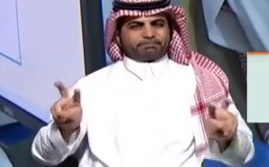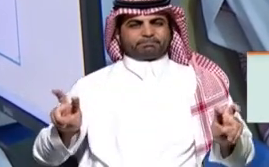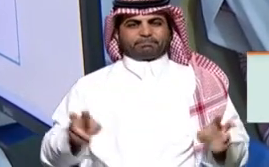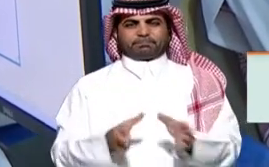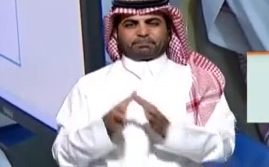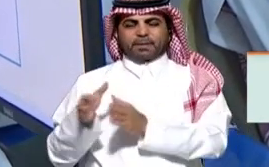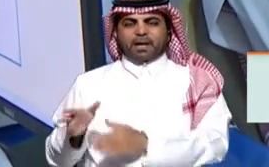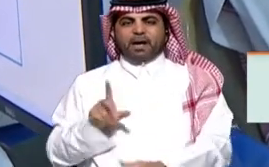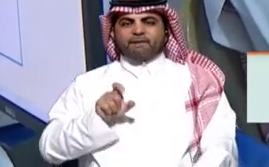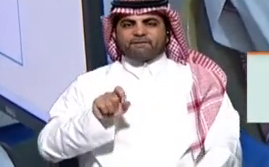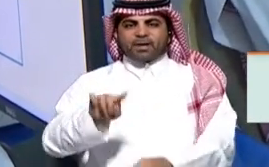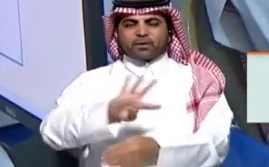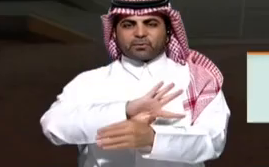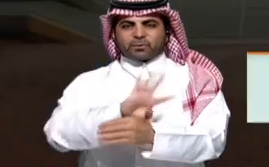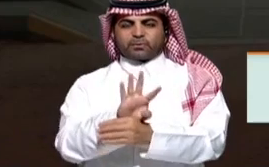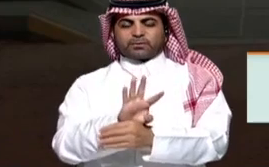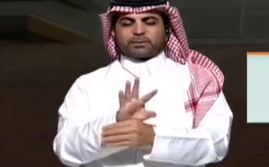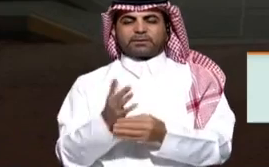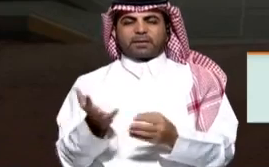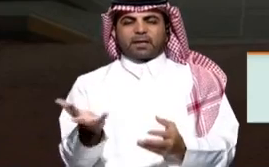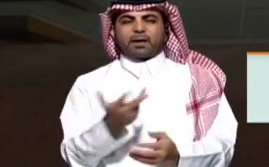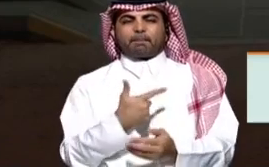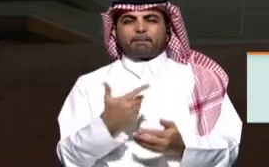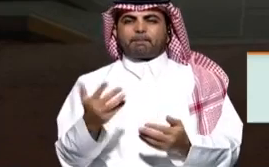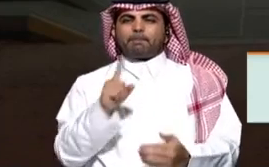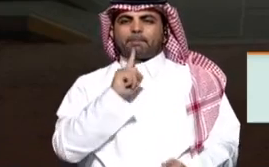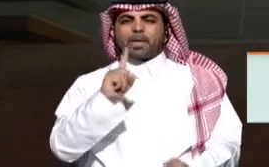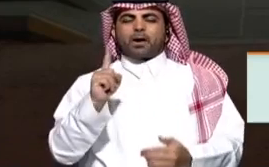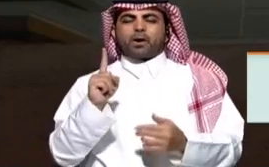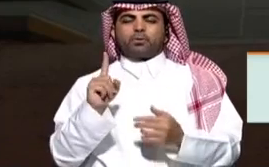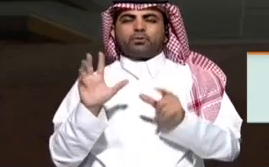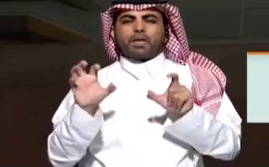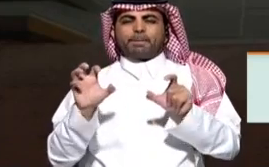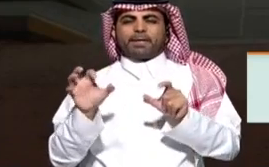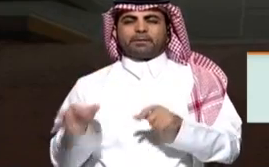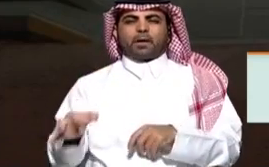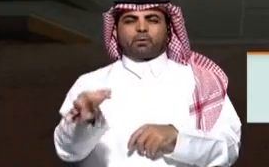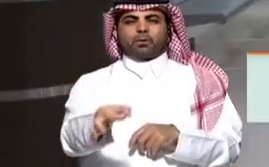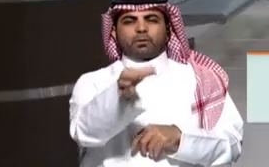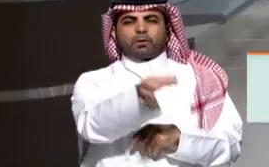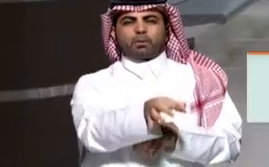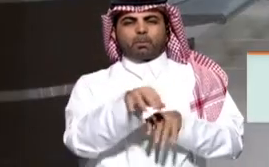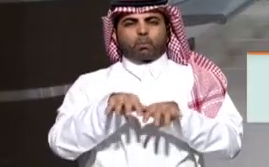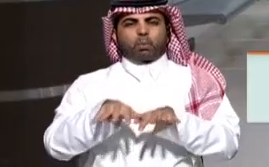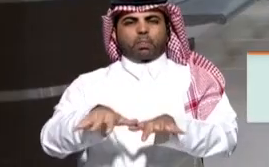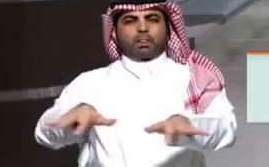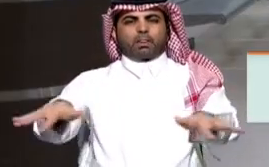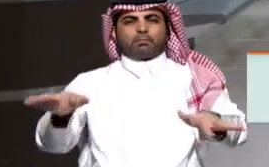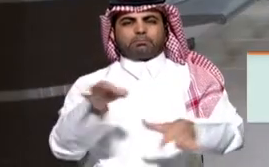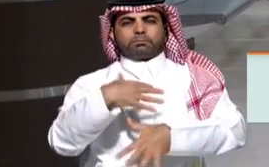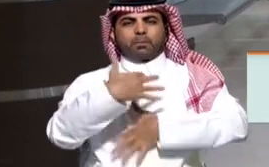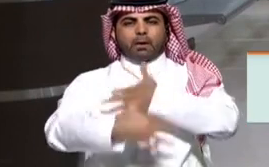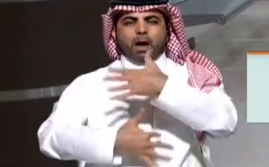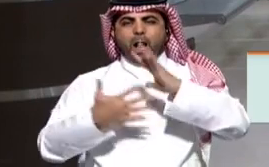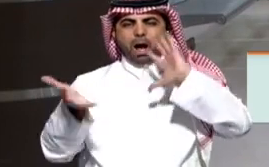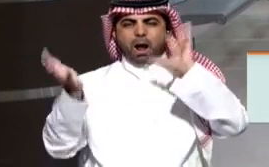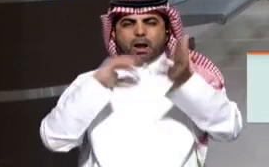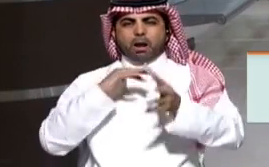يذكر أن فيروس كورونا الجديد وصل إلى 170 دولة وسط جهود عالمية